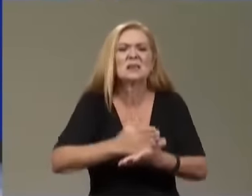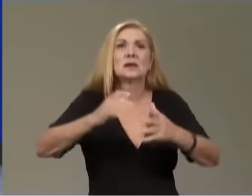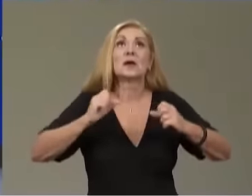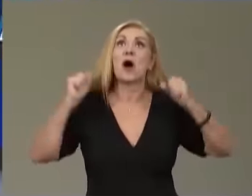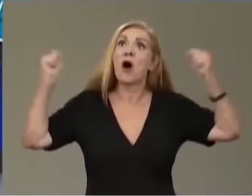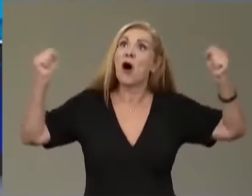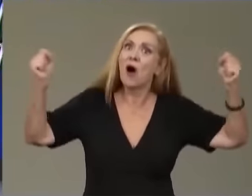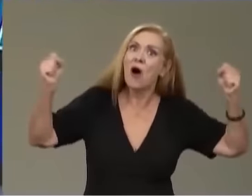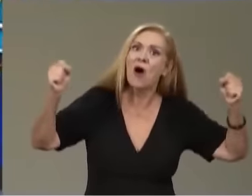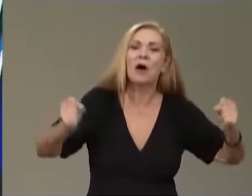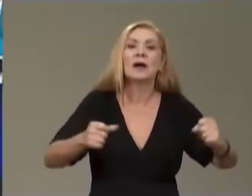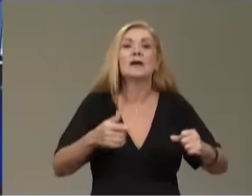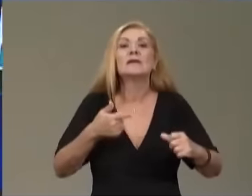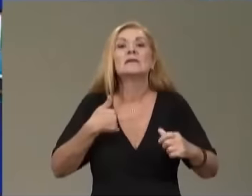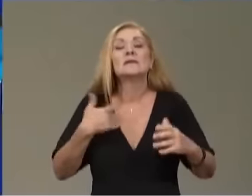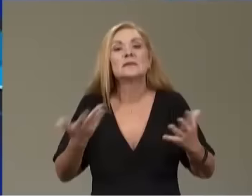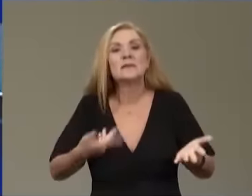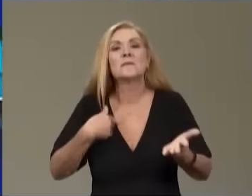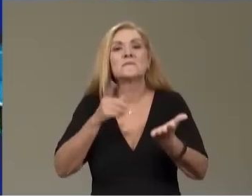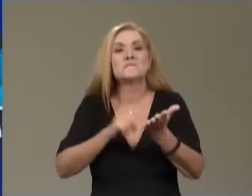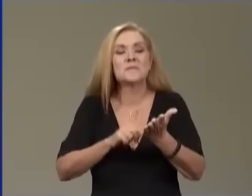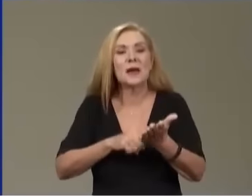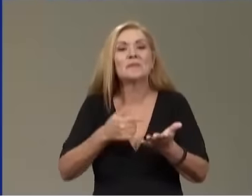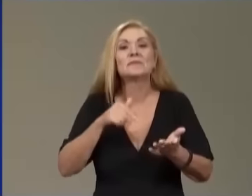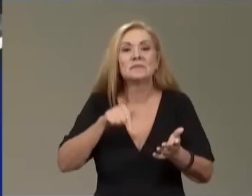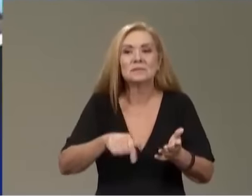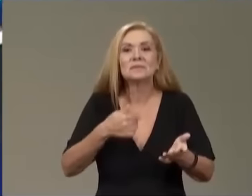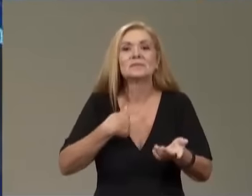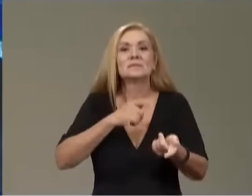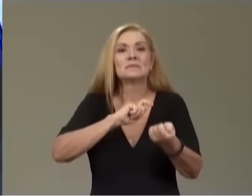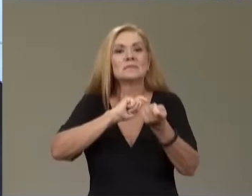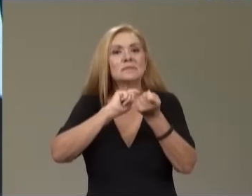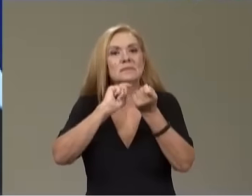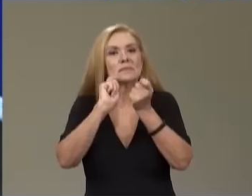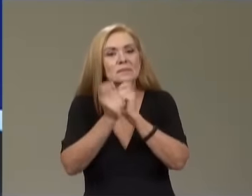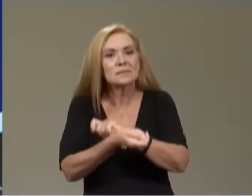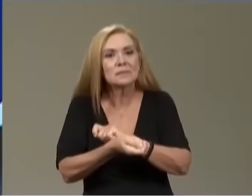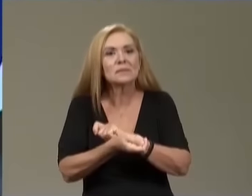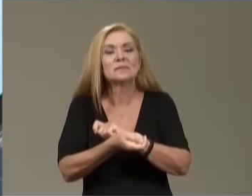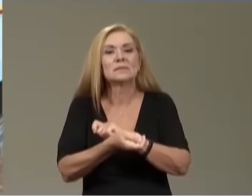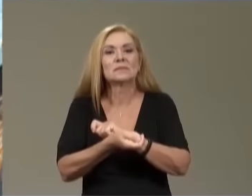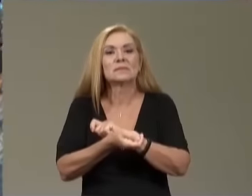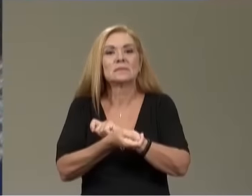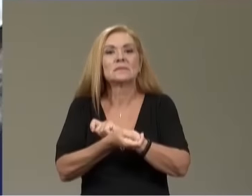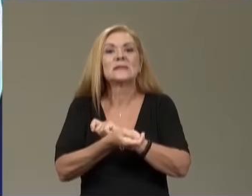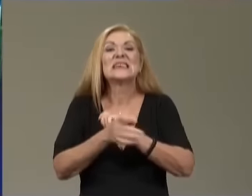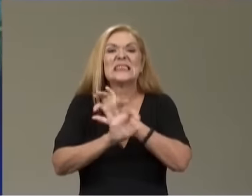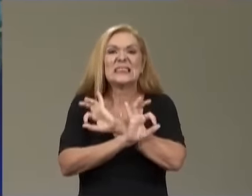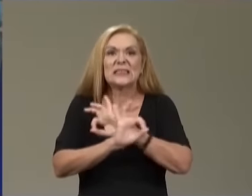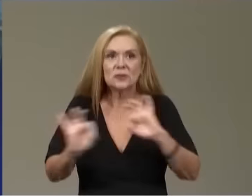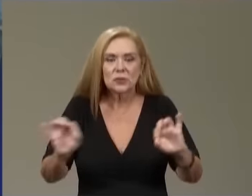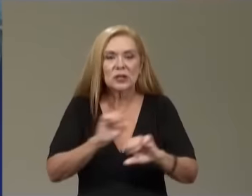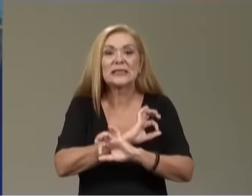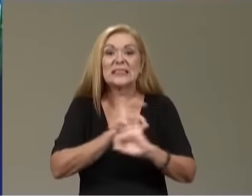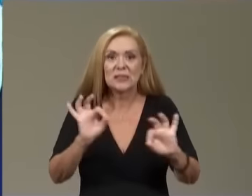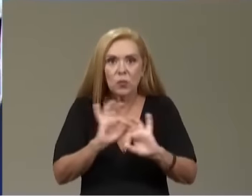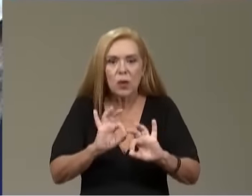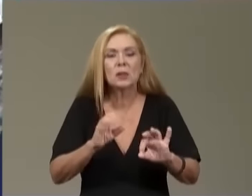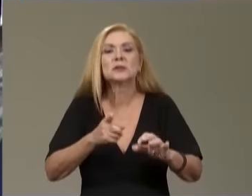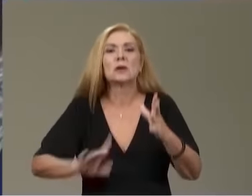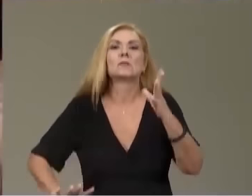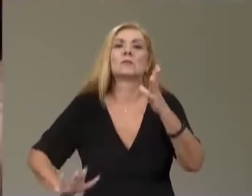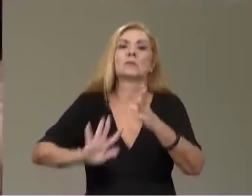θριάμβων καλούμαστε να μετατρέψουμε στις μέρες μας σε μια τροχιά σιγουριάς και πρόοδου,